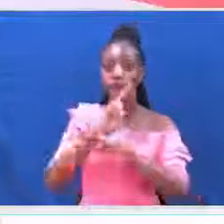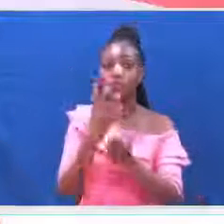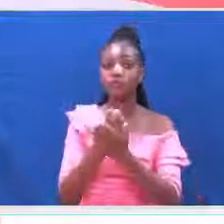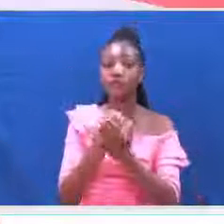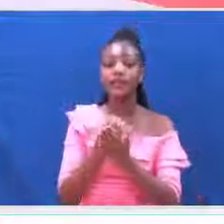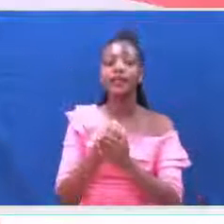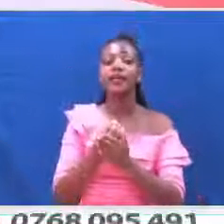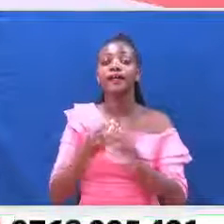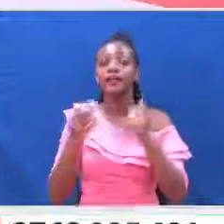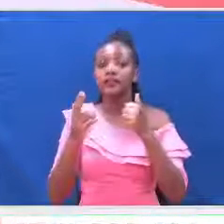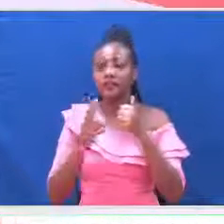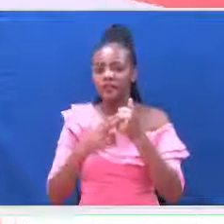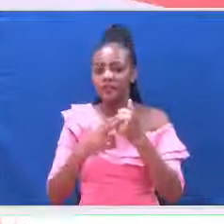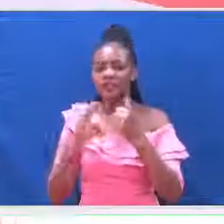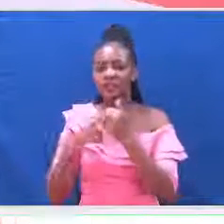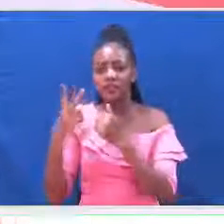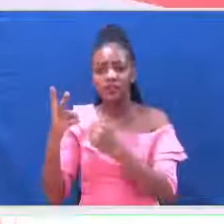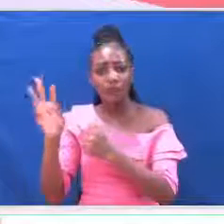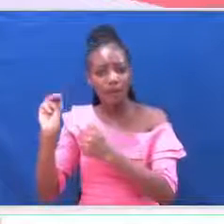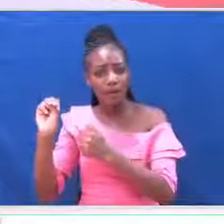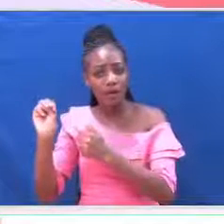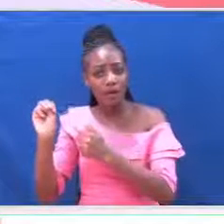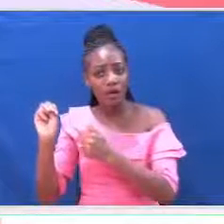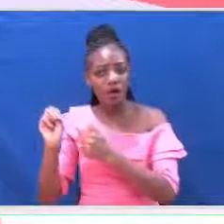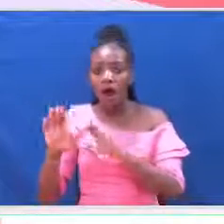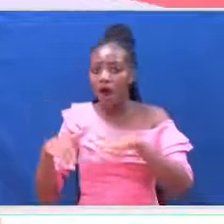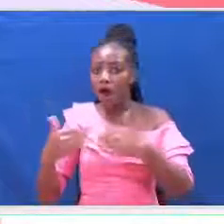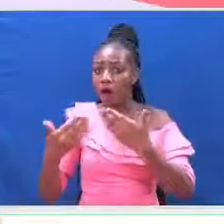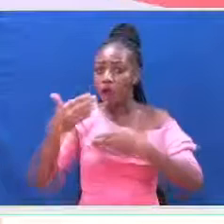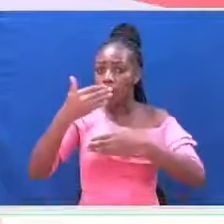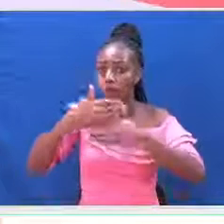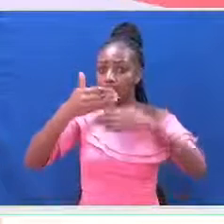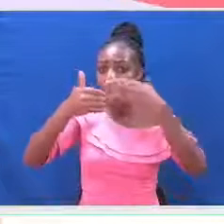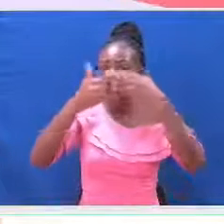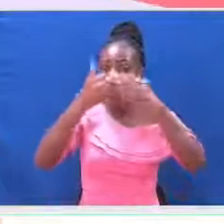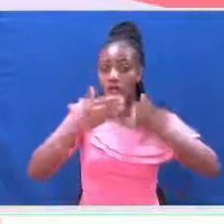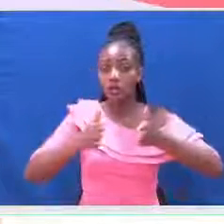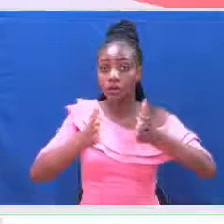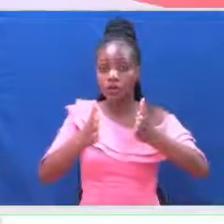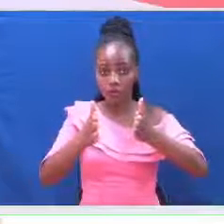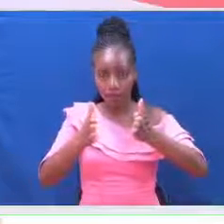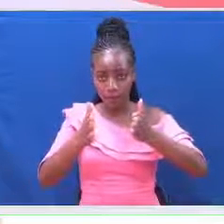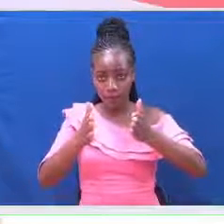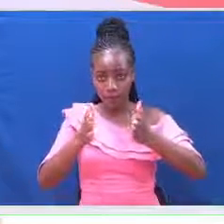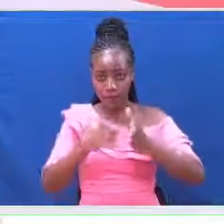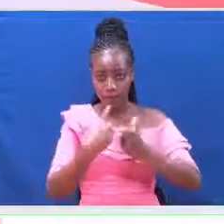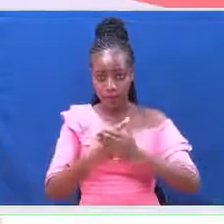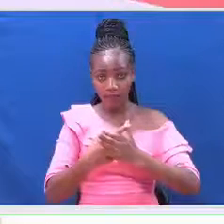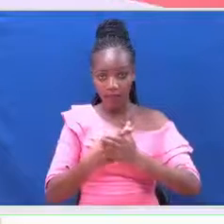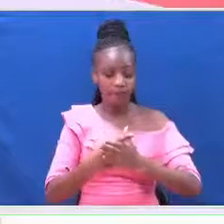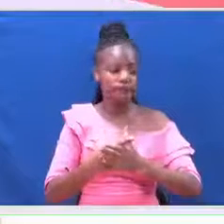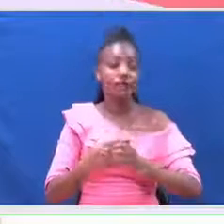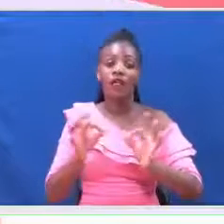milioni 777 katika ujenzi wa barabara ya Mangu Bob Harris barabara Hiyo iliyo Na urefu Wa